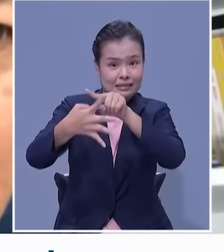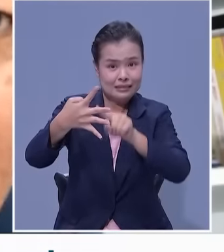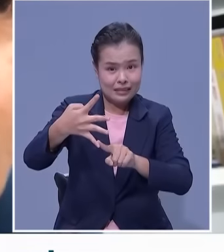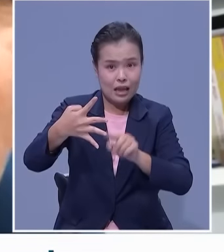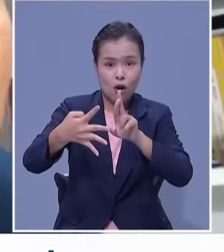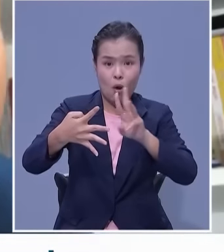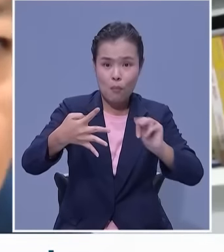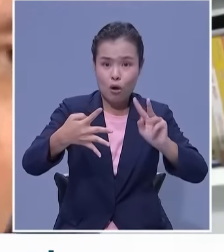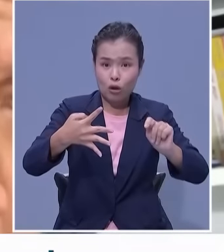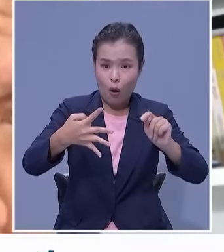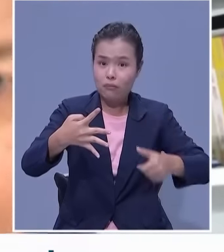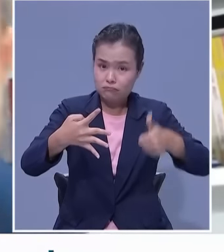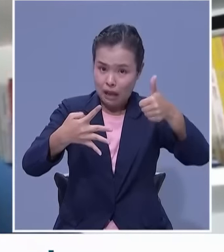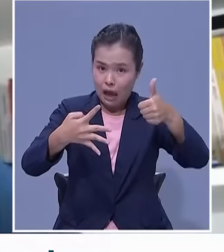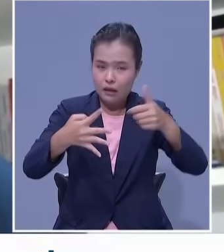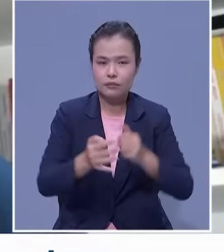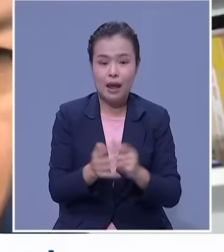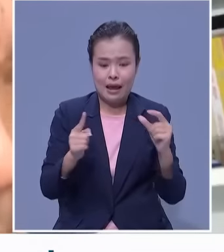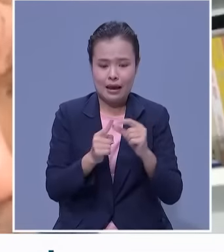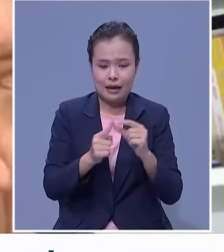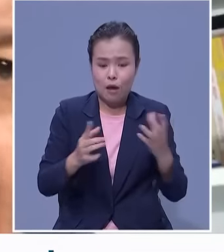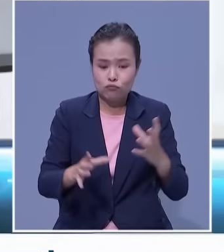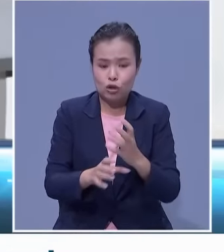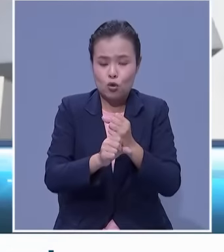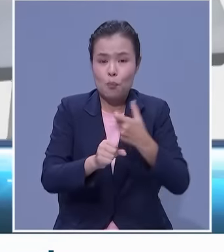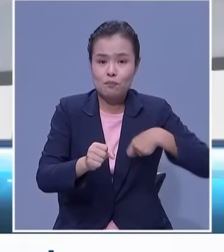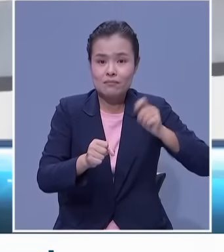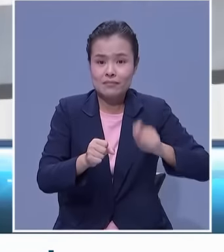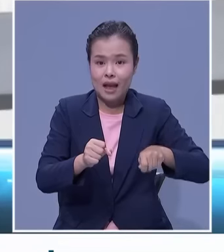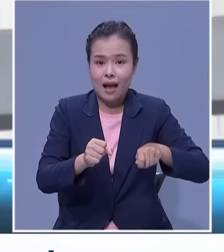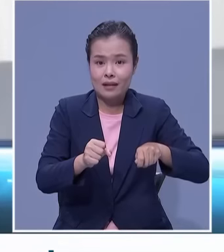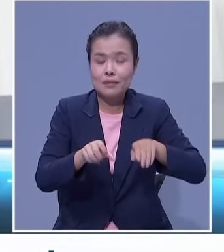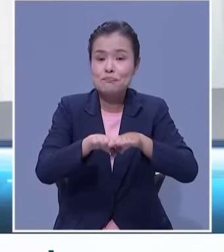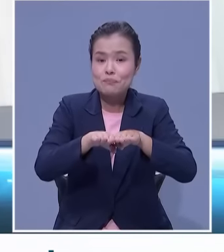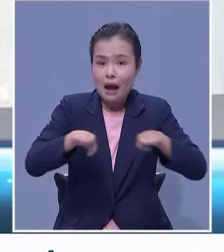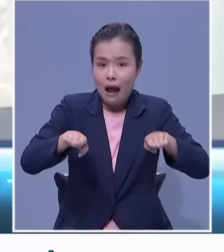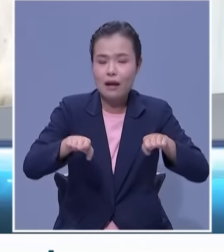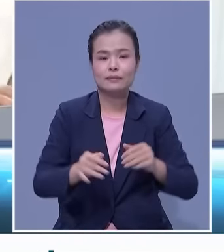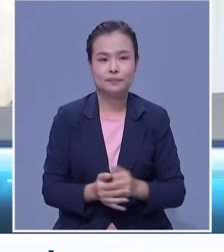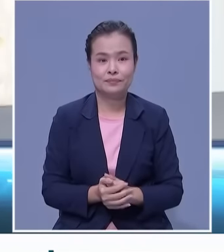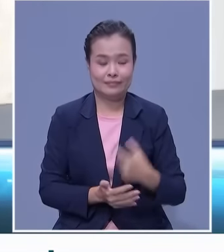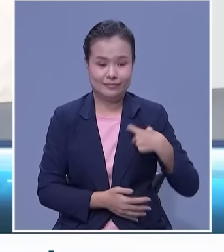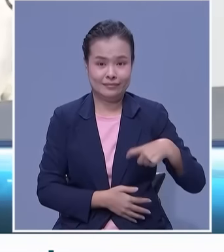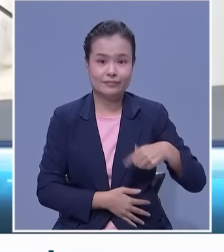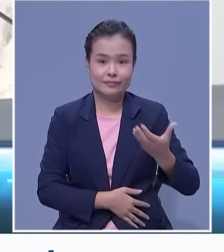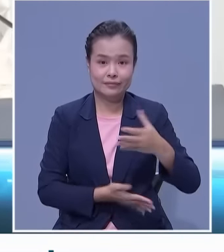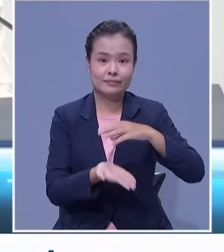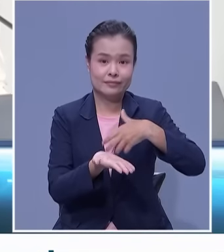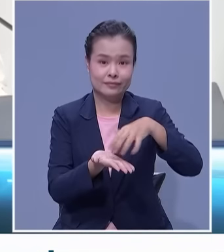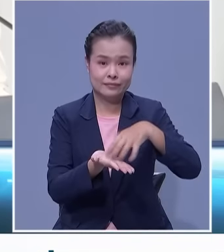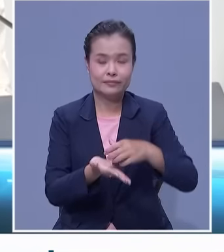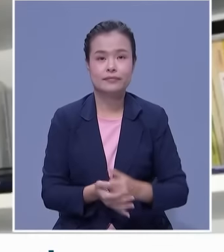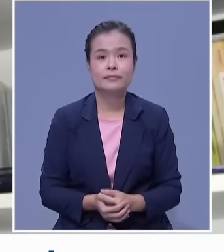รัฐมนตรีหรือไม่หลังมีคำวินิจฉัยของศาลเป็นบรรทัดฐานอ่ะเดี๋ยวลองฟังเสียงของทนายเดชาหน่อยนะ